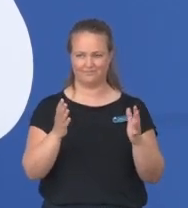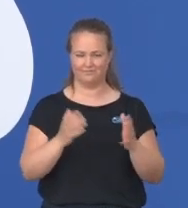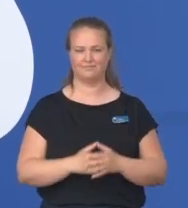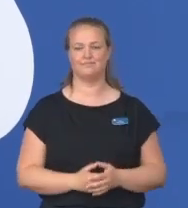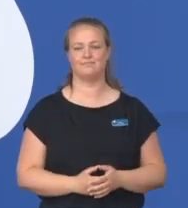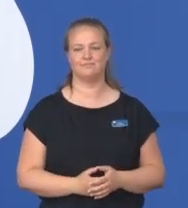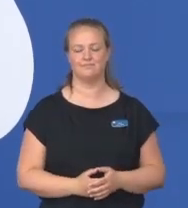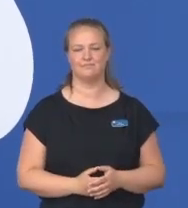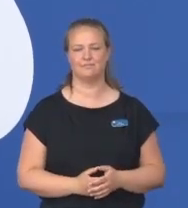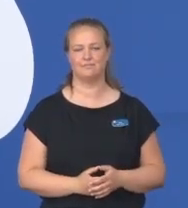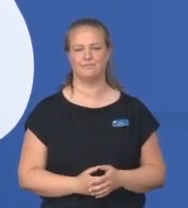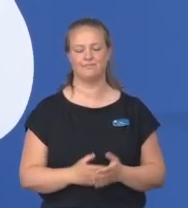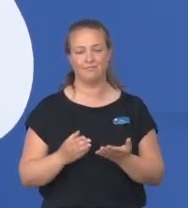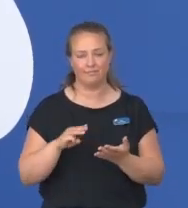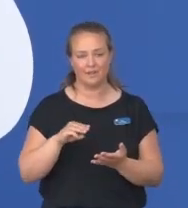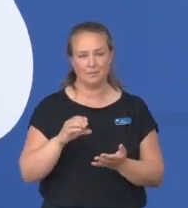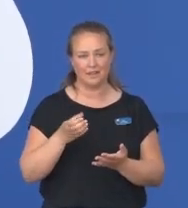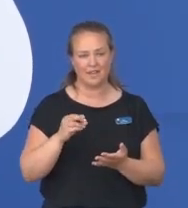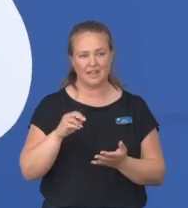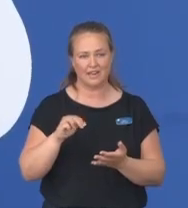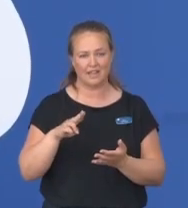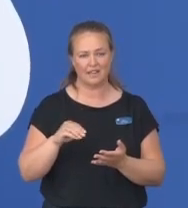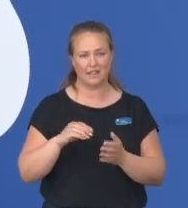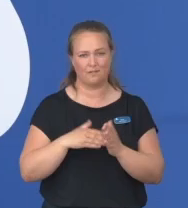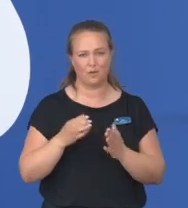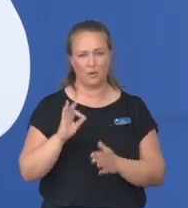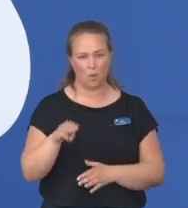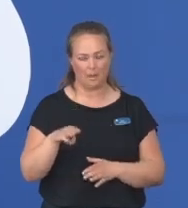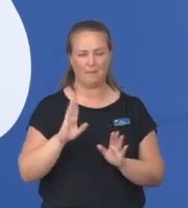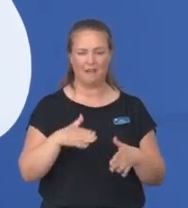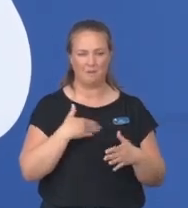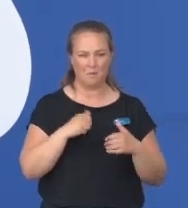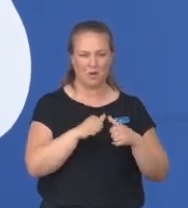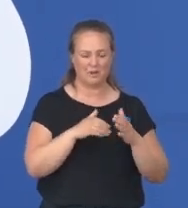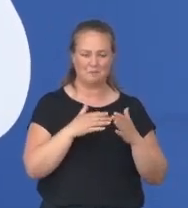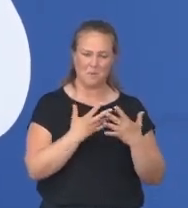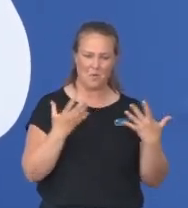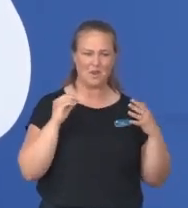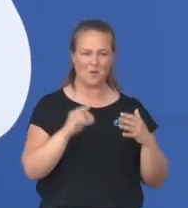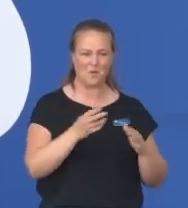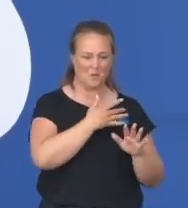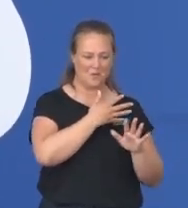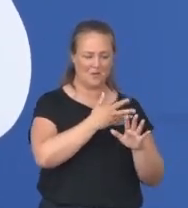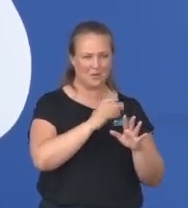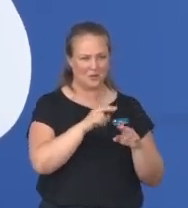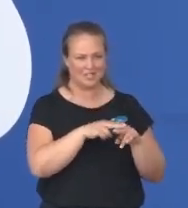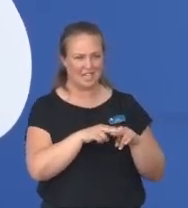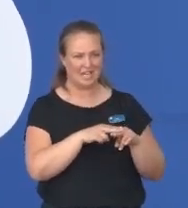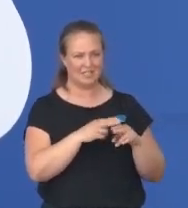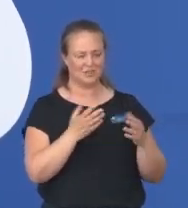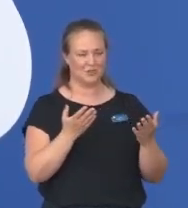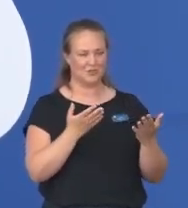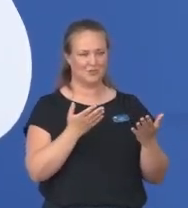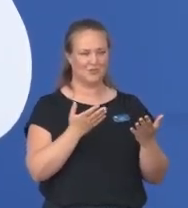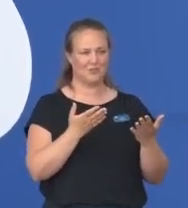Så, Macarena från H&M, ni har varit partner till oss i många år. Hur känns det? Och vad är